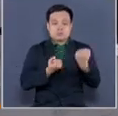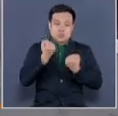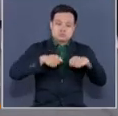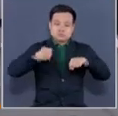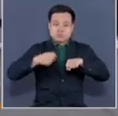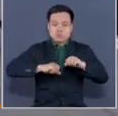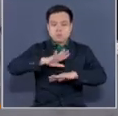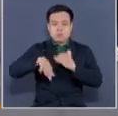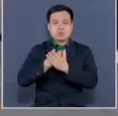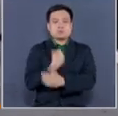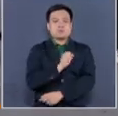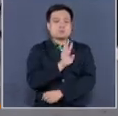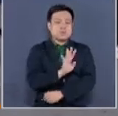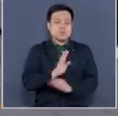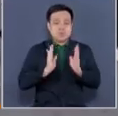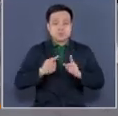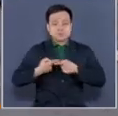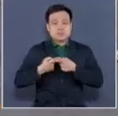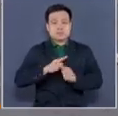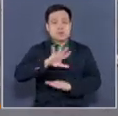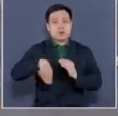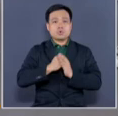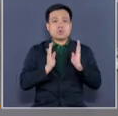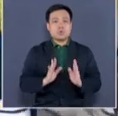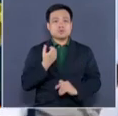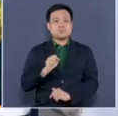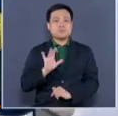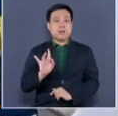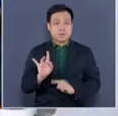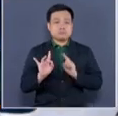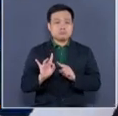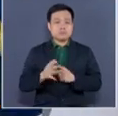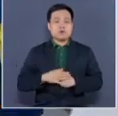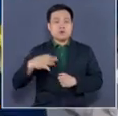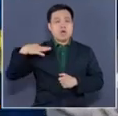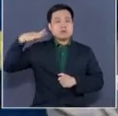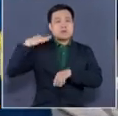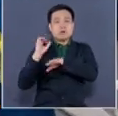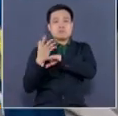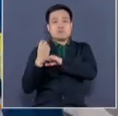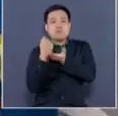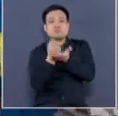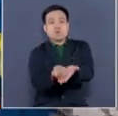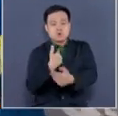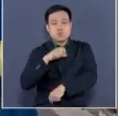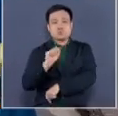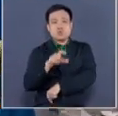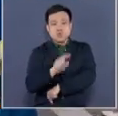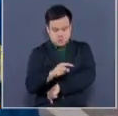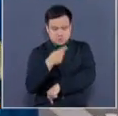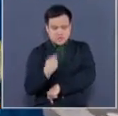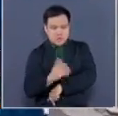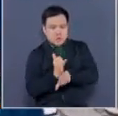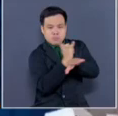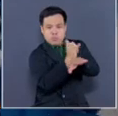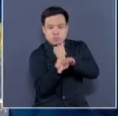ภัยเนี่ยต้องเร่งนำอุปกรณ์ปฐมพยาบาลช่วยเหลือผู้บาดเจ็บเป็นการด่วนเลยนะคะแล้วก็เร่งนำส่งโรงพยาบาลใกล้เคียง